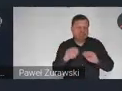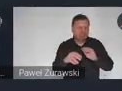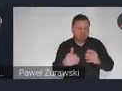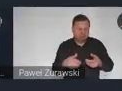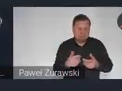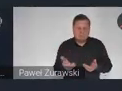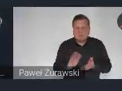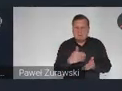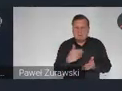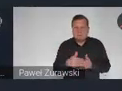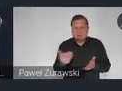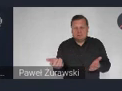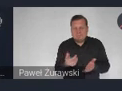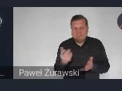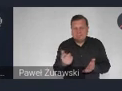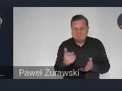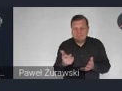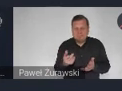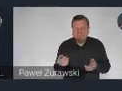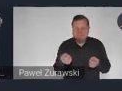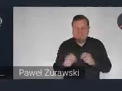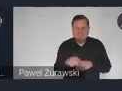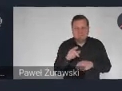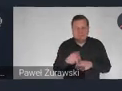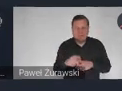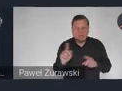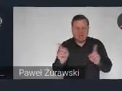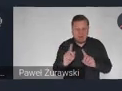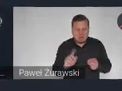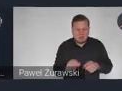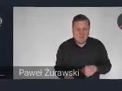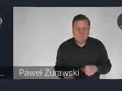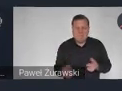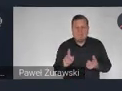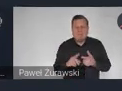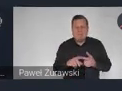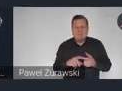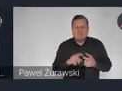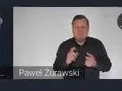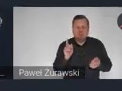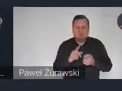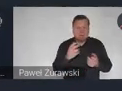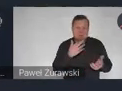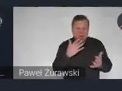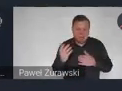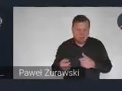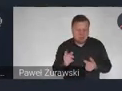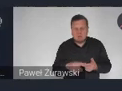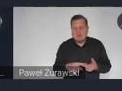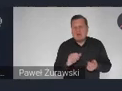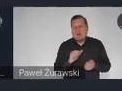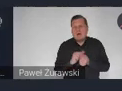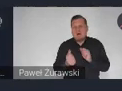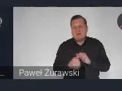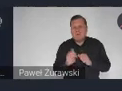pierwsze założenie instalacji alarmowej instalacji przeciwpożarowej ale również